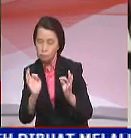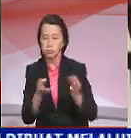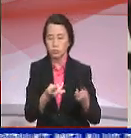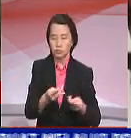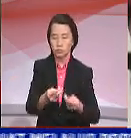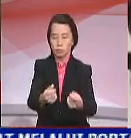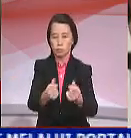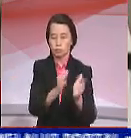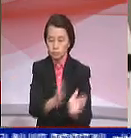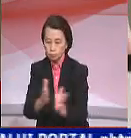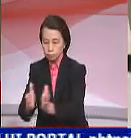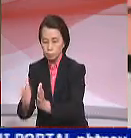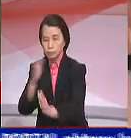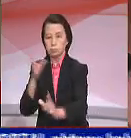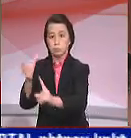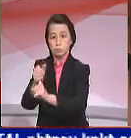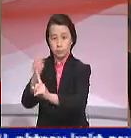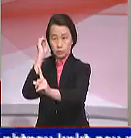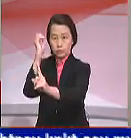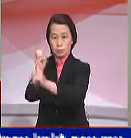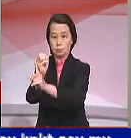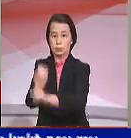dan teratur dalam mencapai objektifnya.